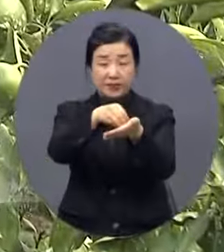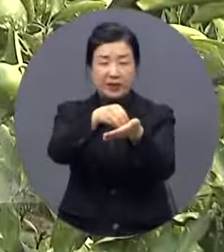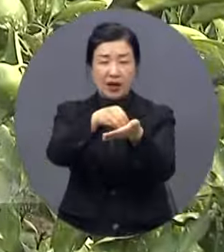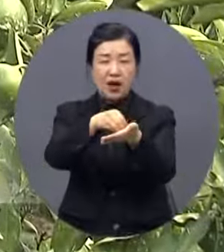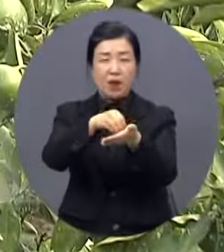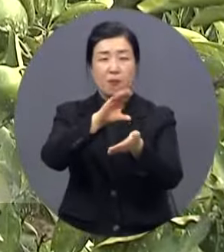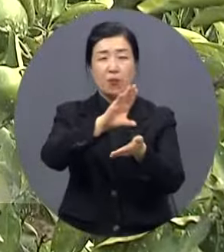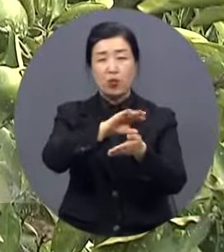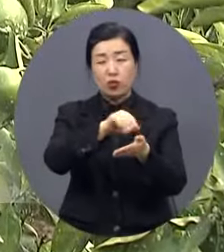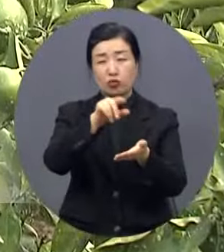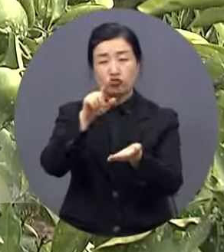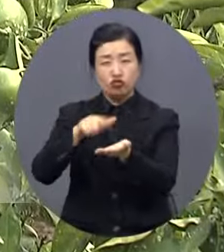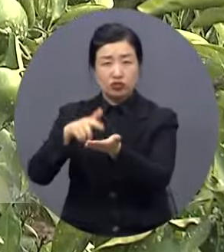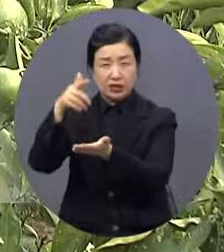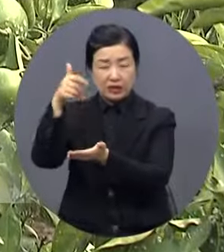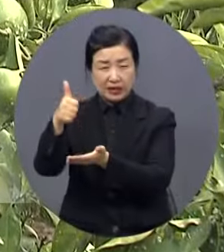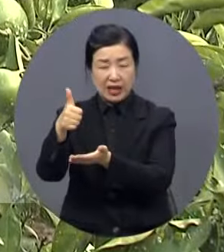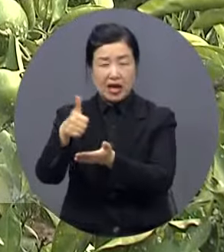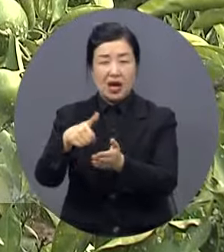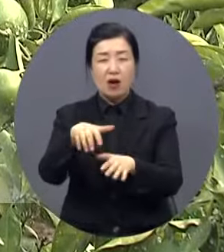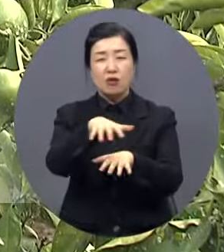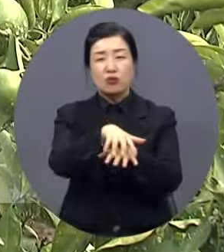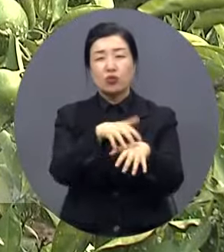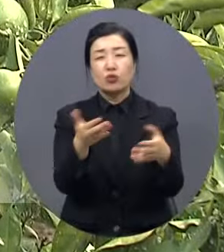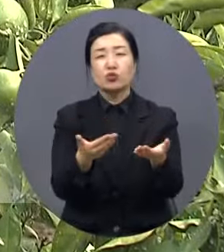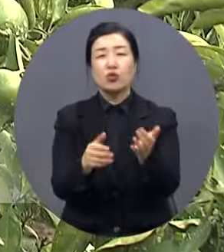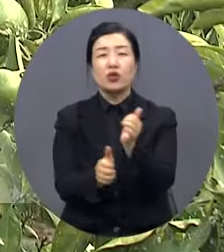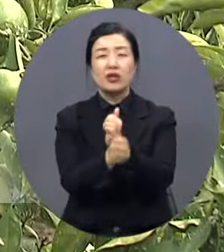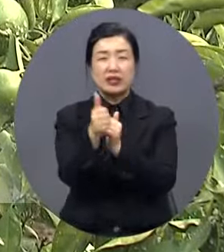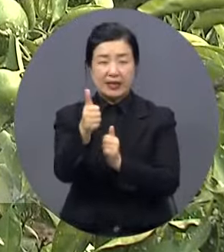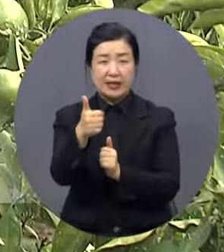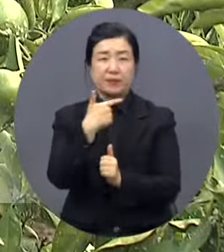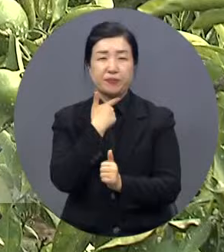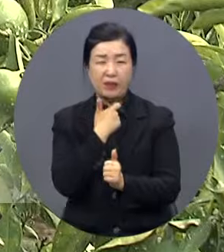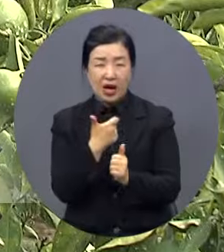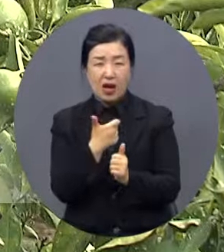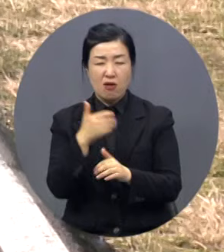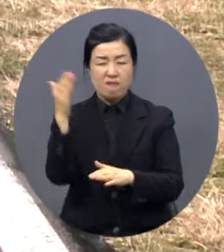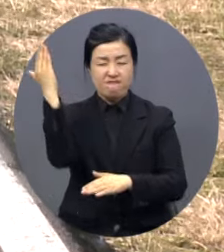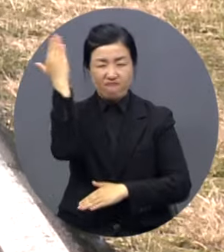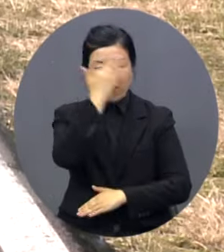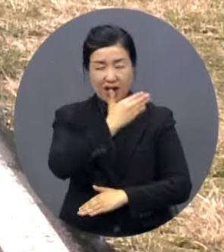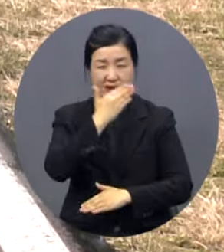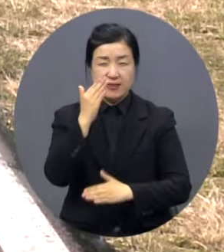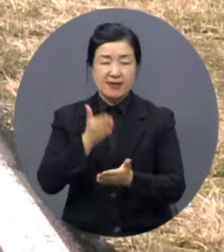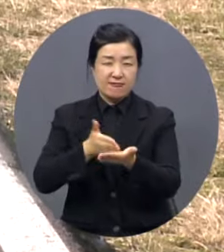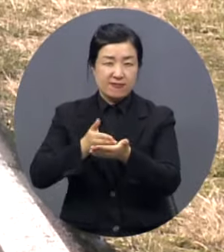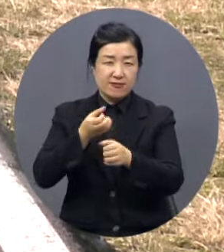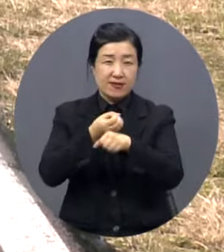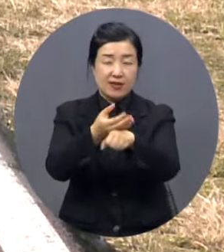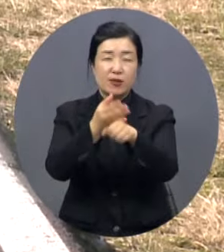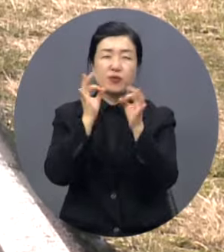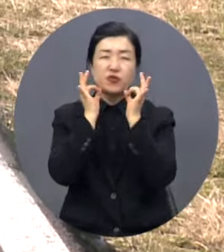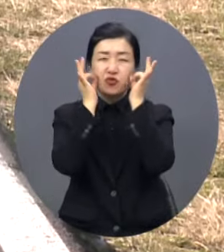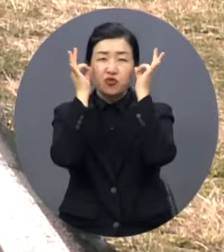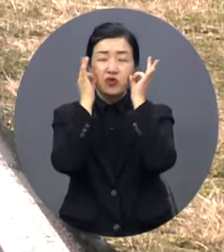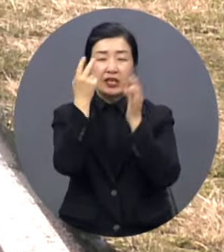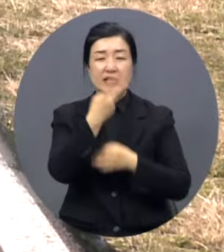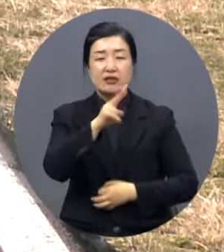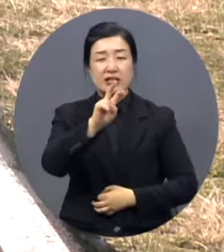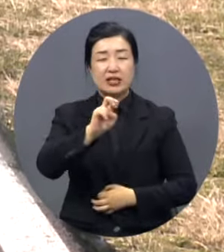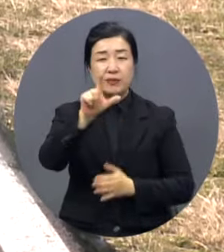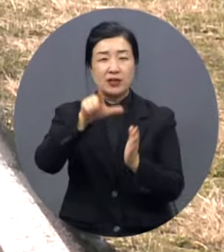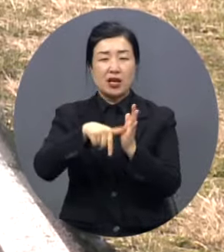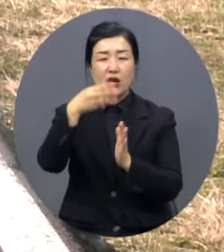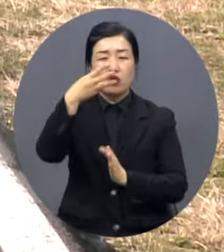보도 팀장과 보도국장 노조위원장 등을 지내면서 공정 보도를 위해 노력해왔고 2021년